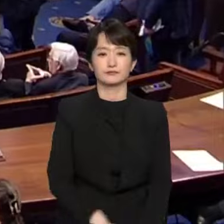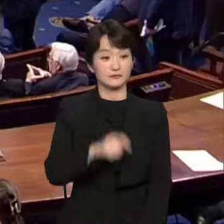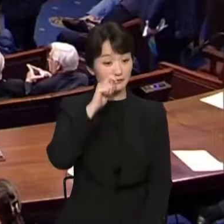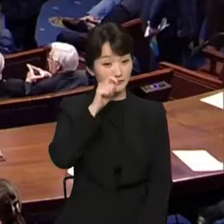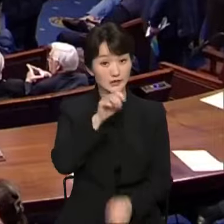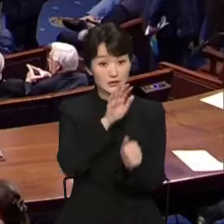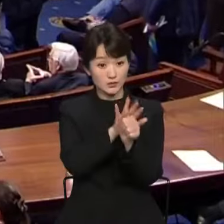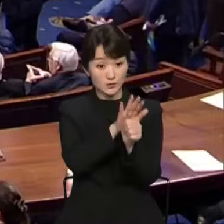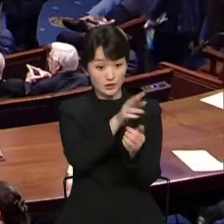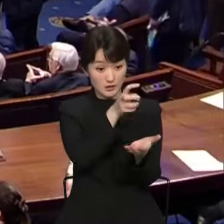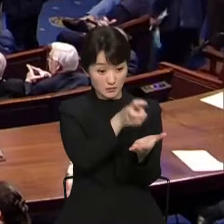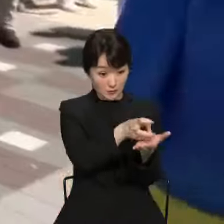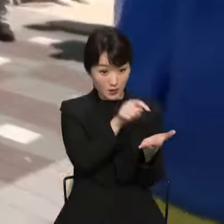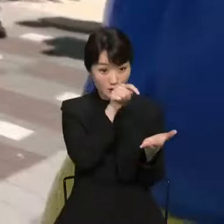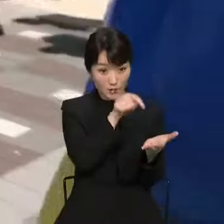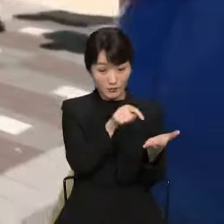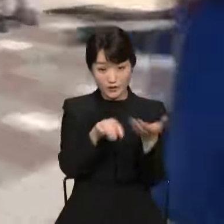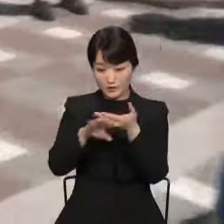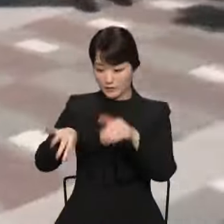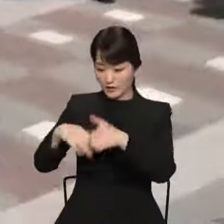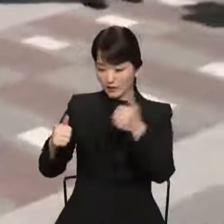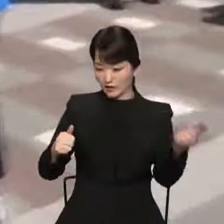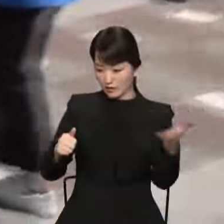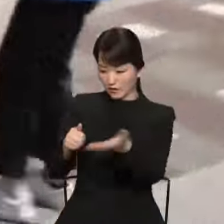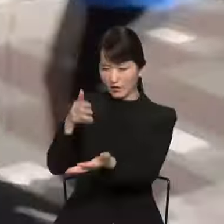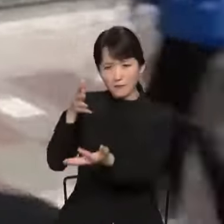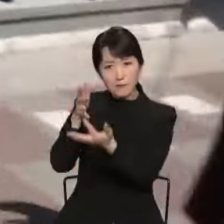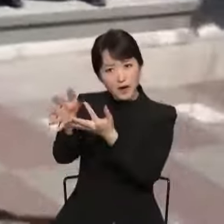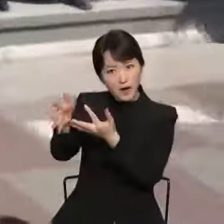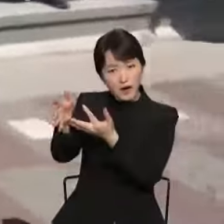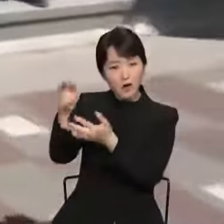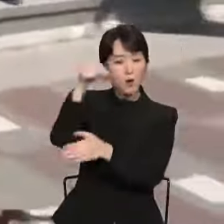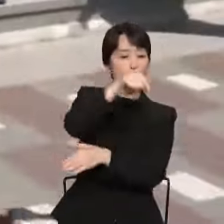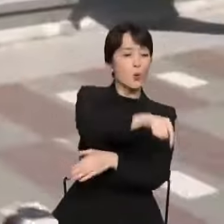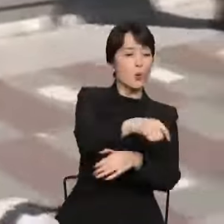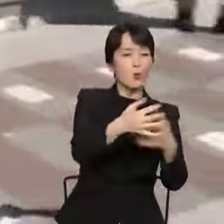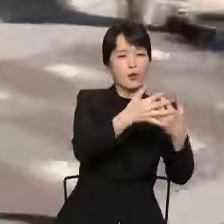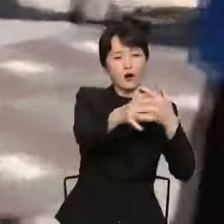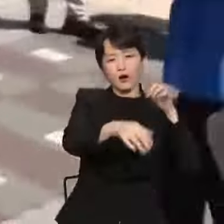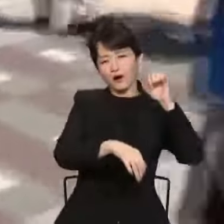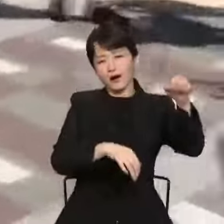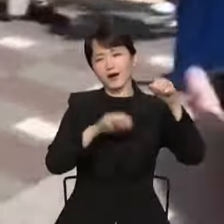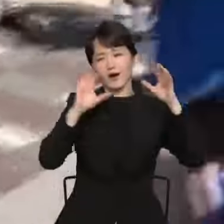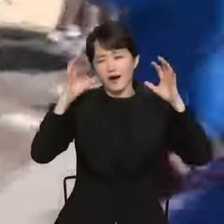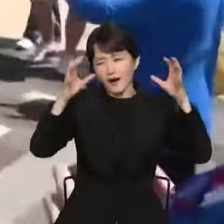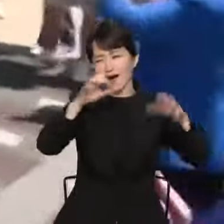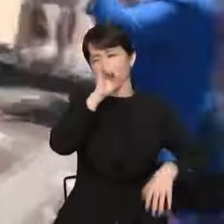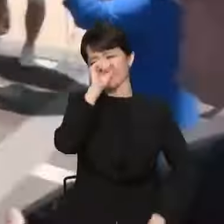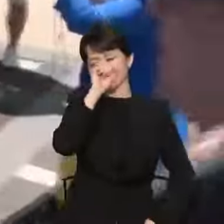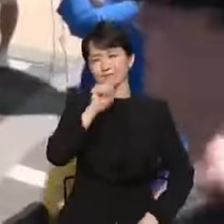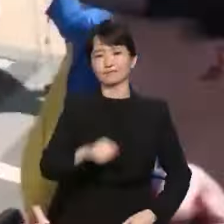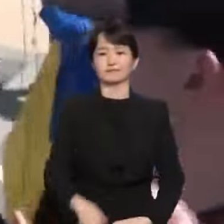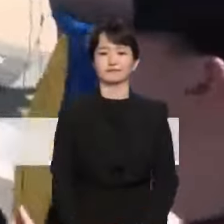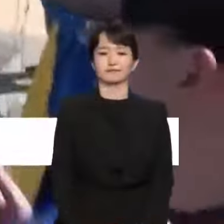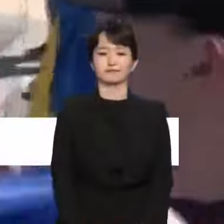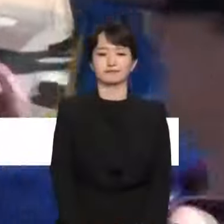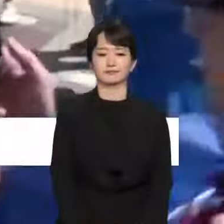우크라이나를 지원하는 법안이 미 하원을 통과했다는 소식에 의사당 밖에 있던 시위대가 환호했습니다.